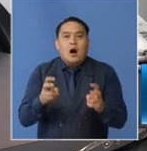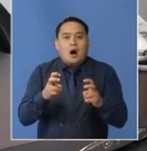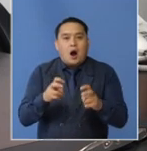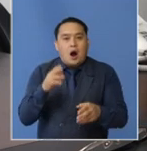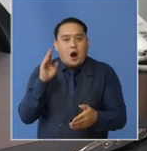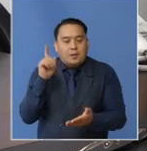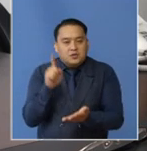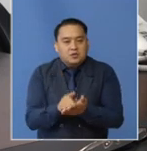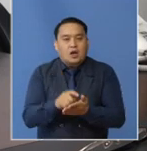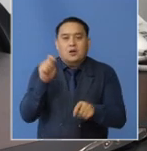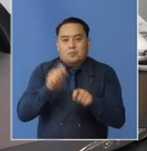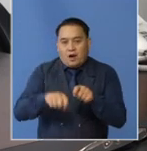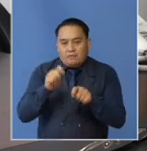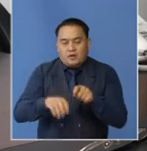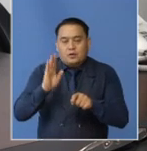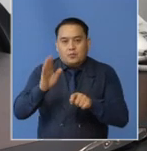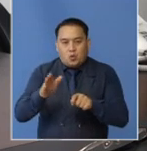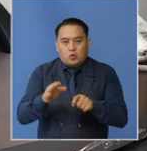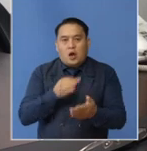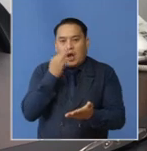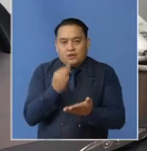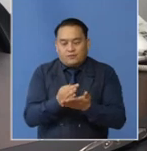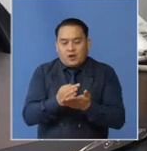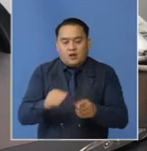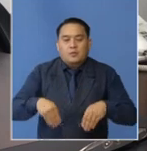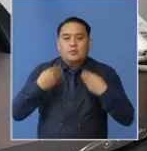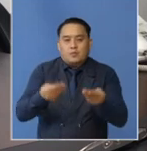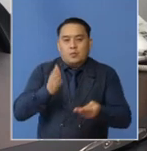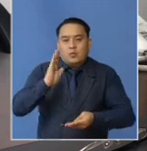остается. Это обязательно, 100%. Ответ они получают. Вопрос,